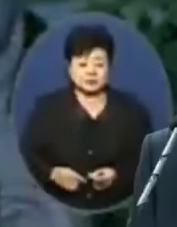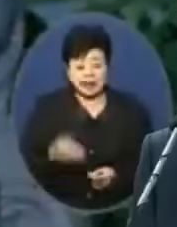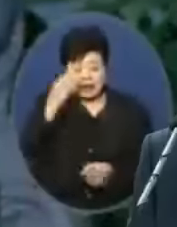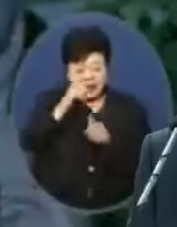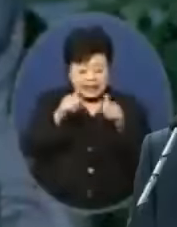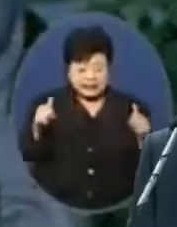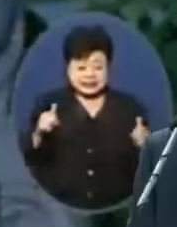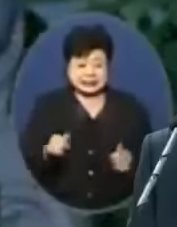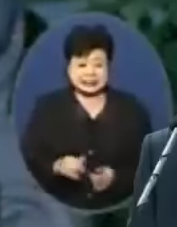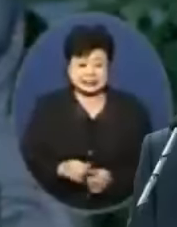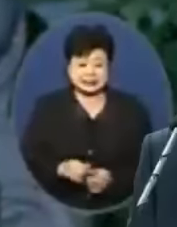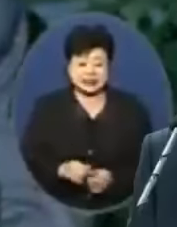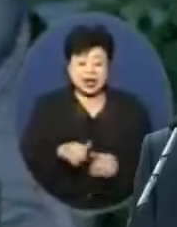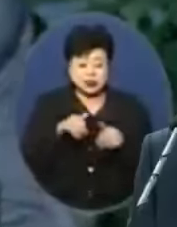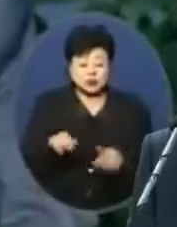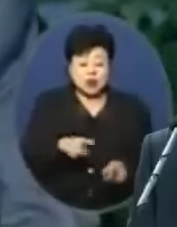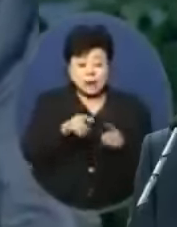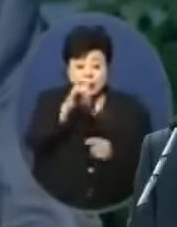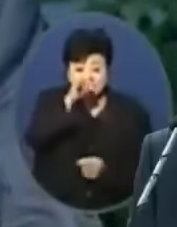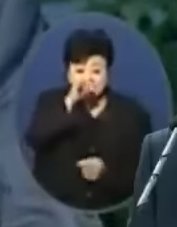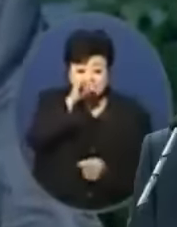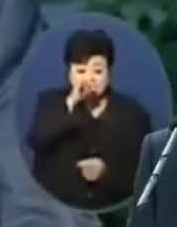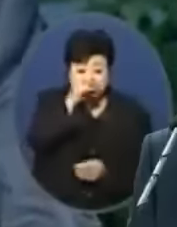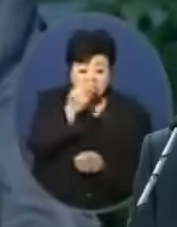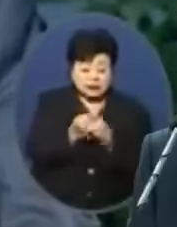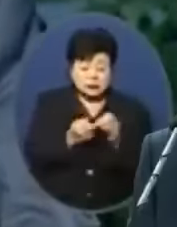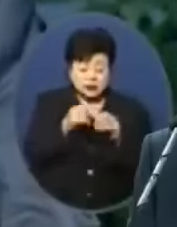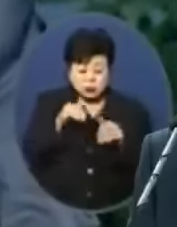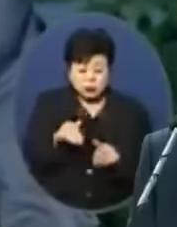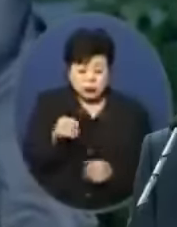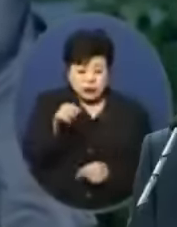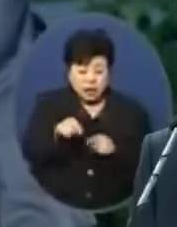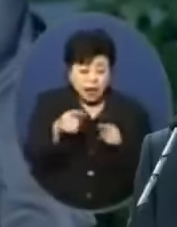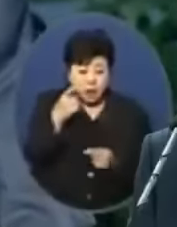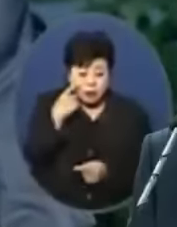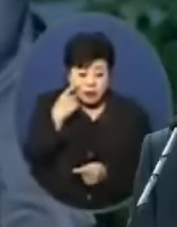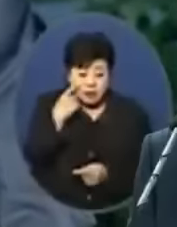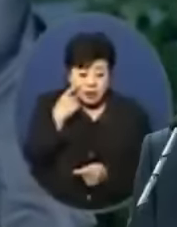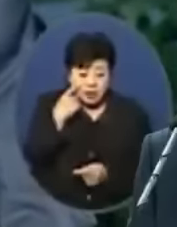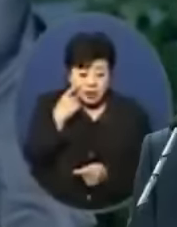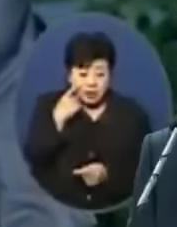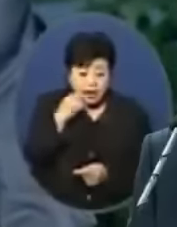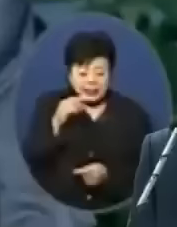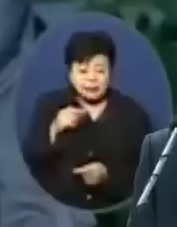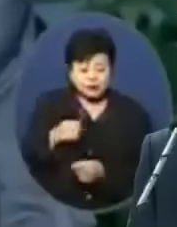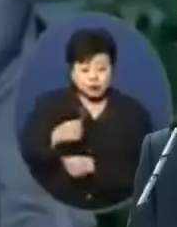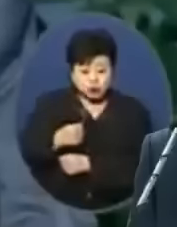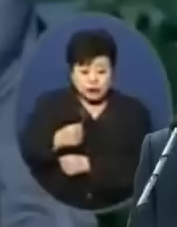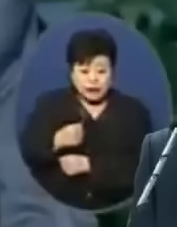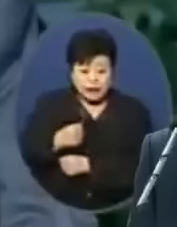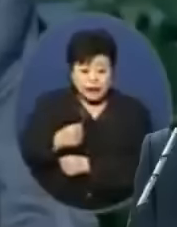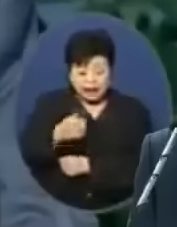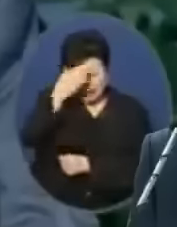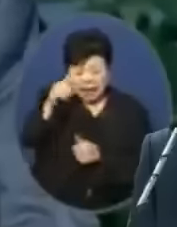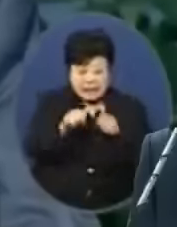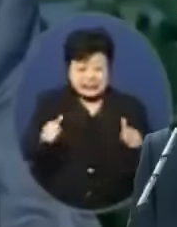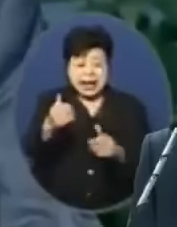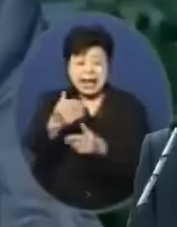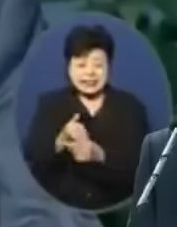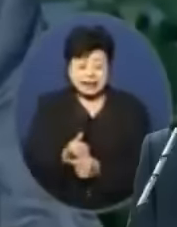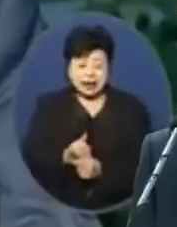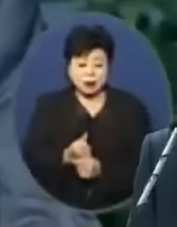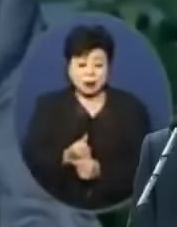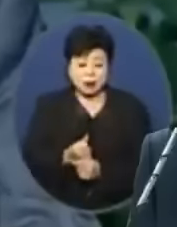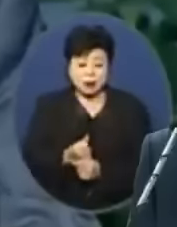엘리사가 그 종과 하루 지났는데 아침에 종이 나가보니 아람 군대가 엘리사를 잡으려고 그